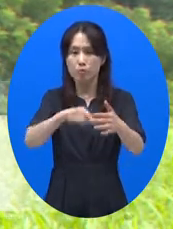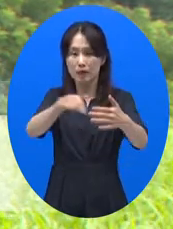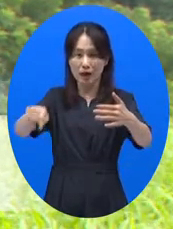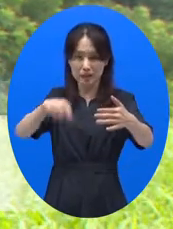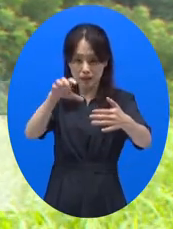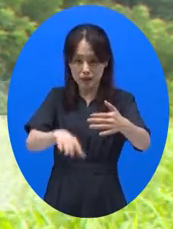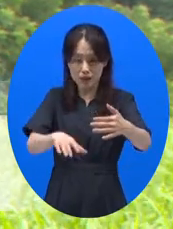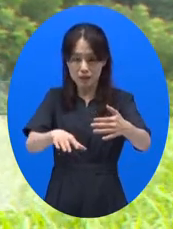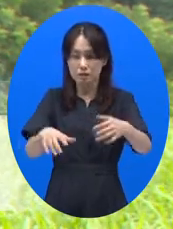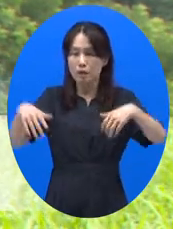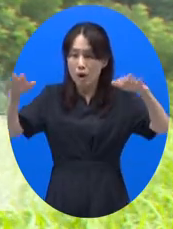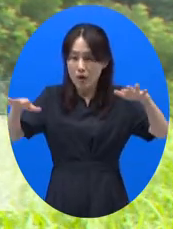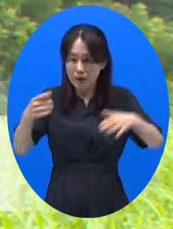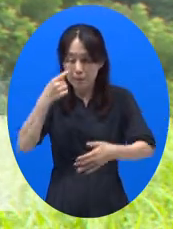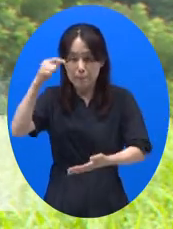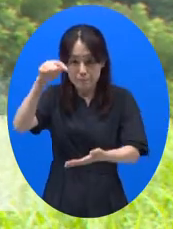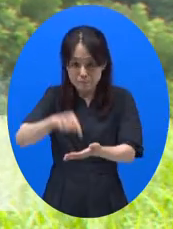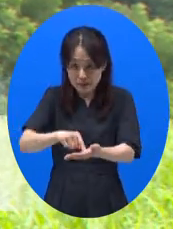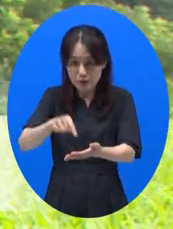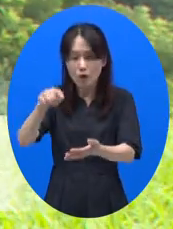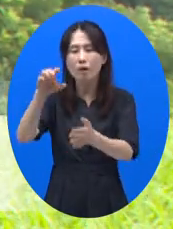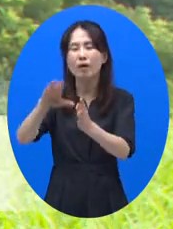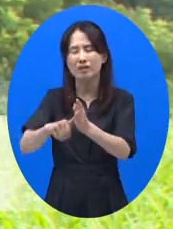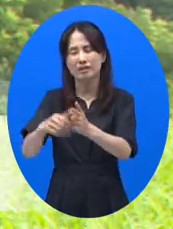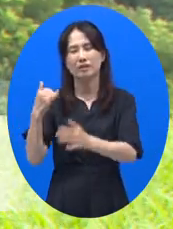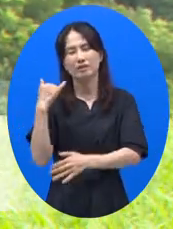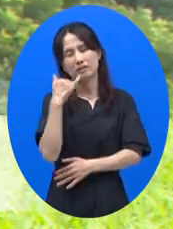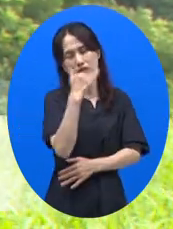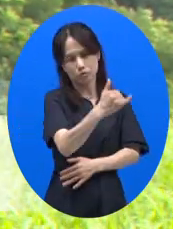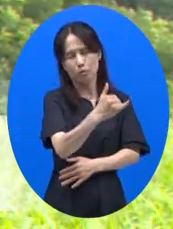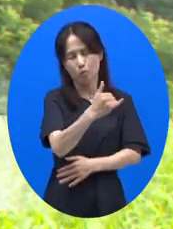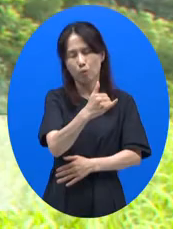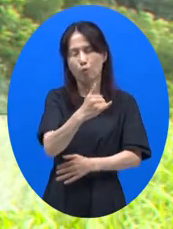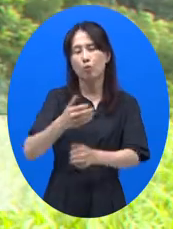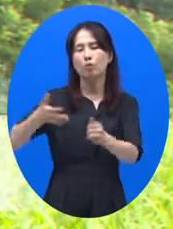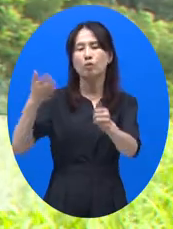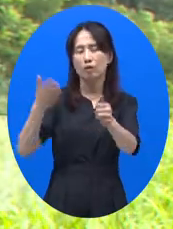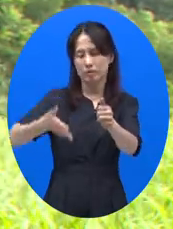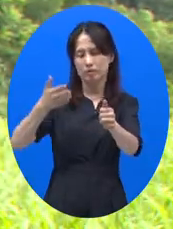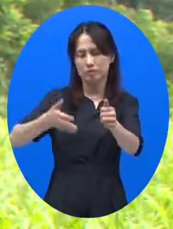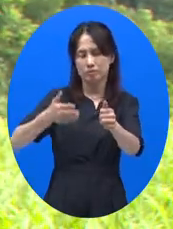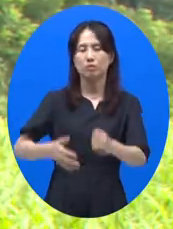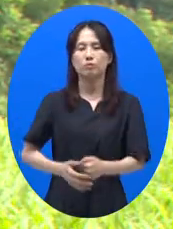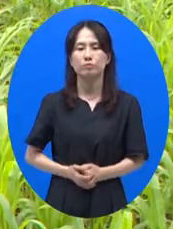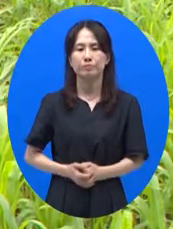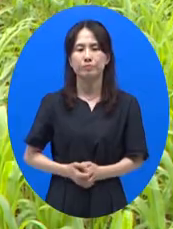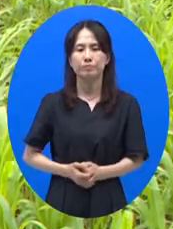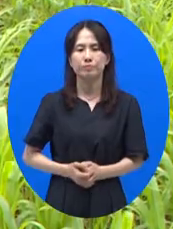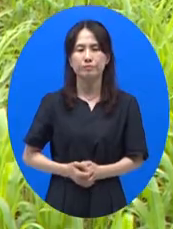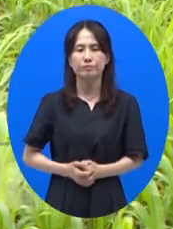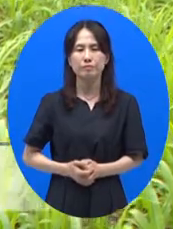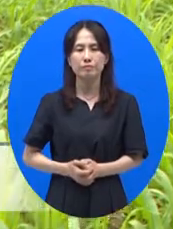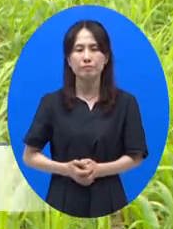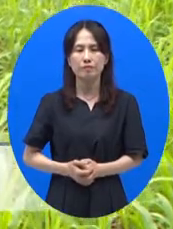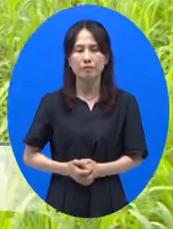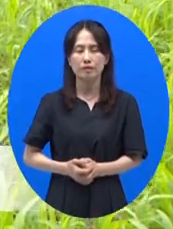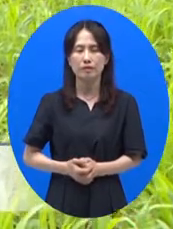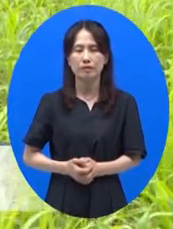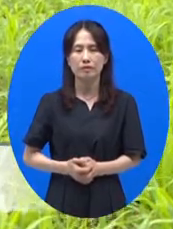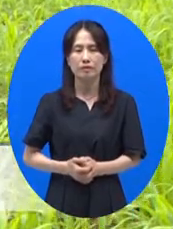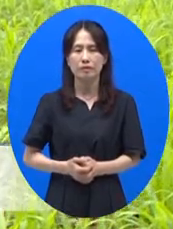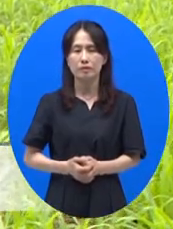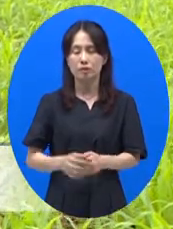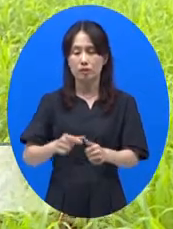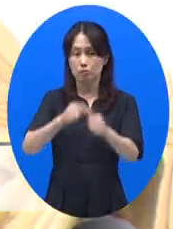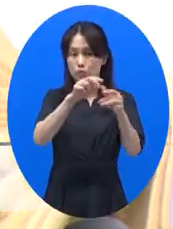이런 그 대규모 시설이 있는 곳은 양육 단계를 거쳐서 다시 자연의 품으로 돌려 드리고 있습니다 경기도 야생동물 구조